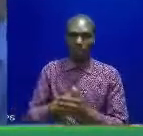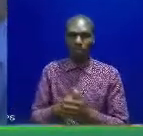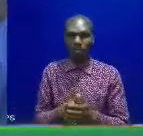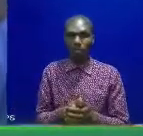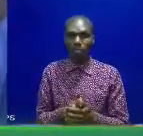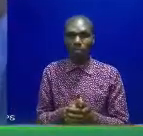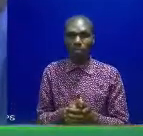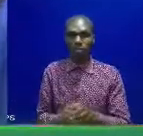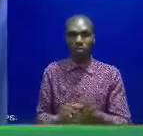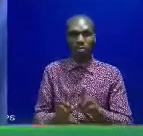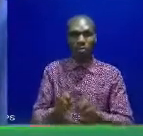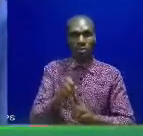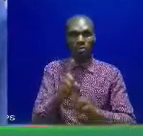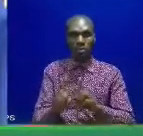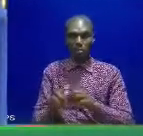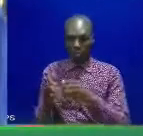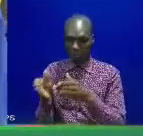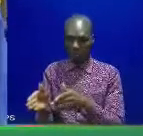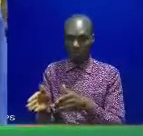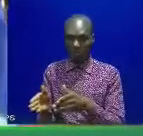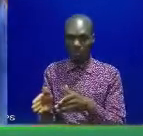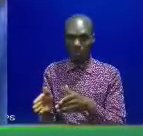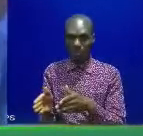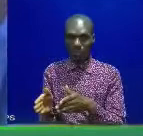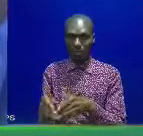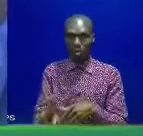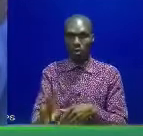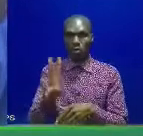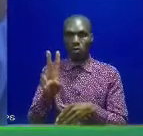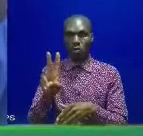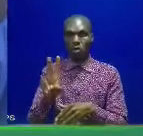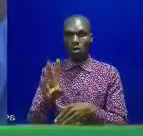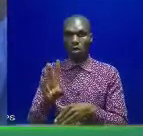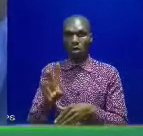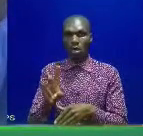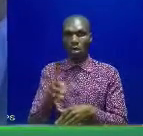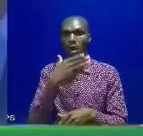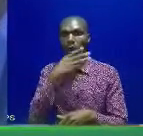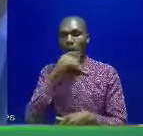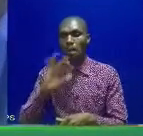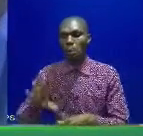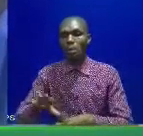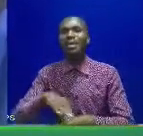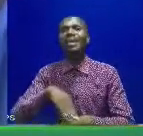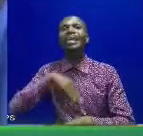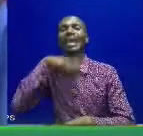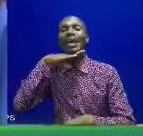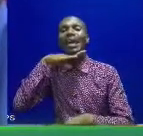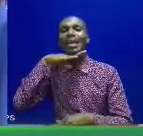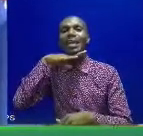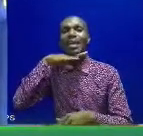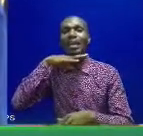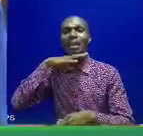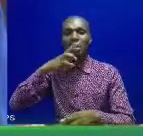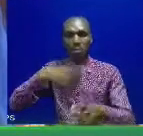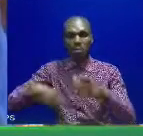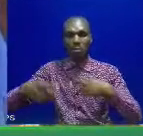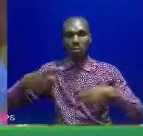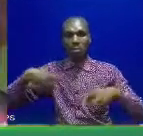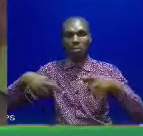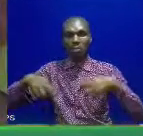tumeelekea huko sasa wameenda huko kuta vijana wawili wamewawa na wamefungwa kwa kamba kwa fence